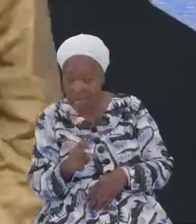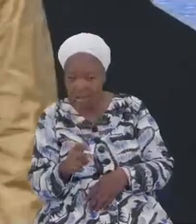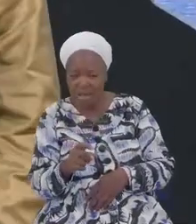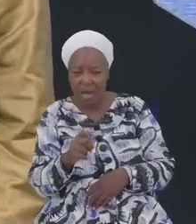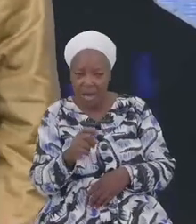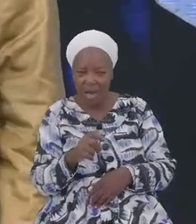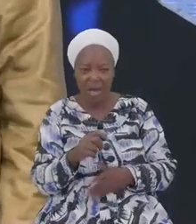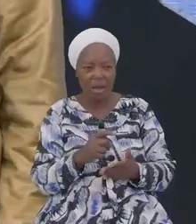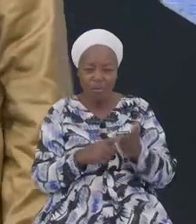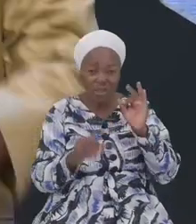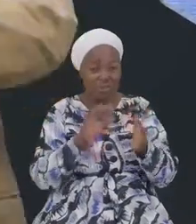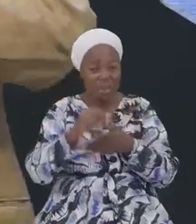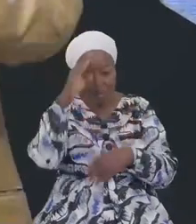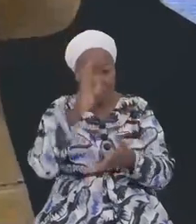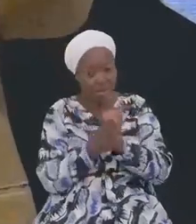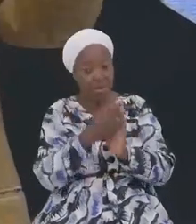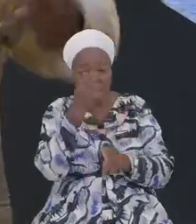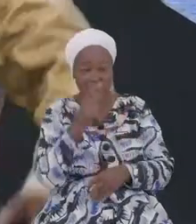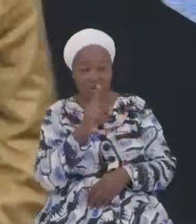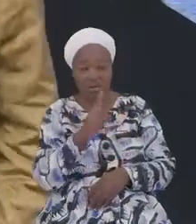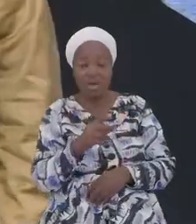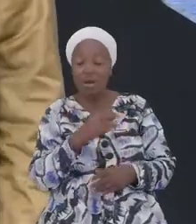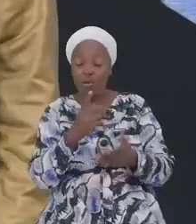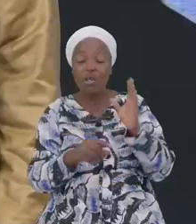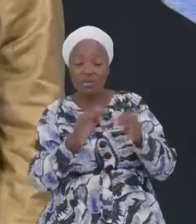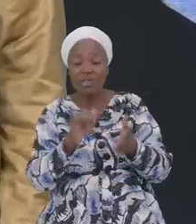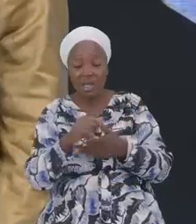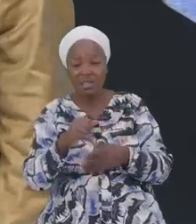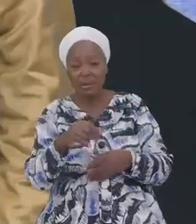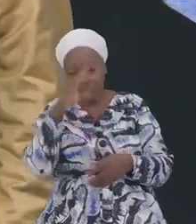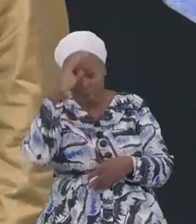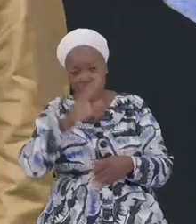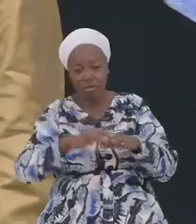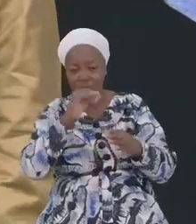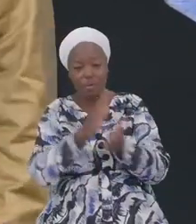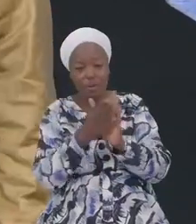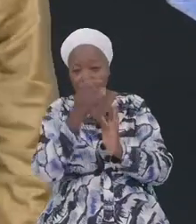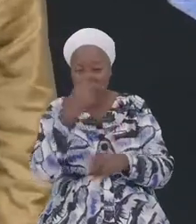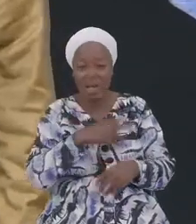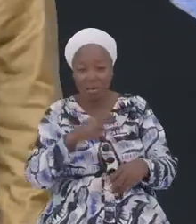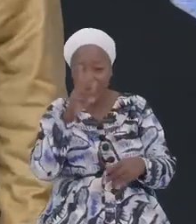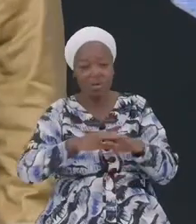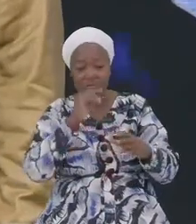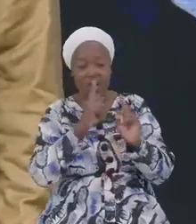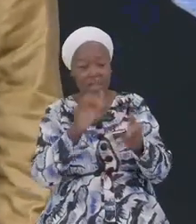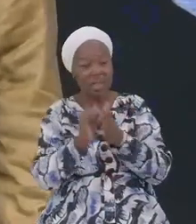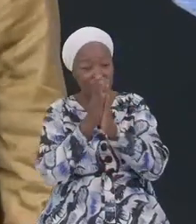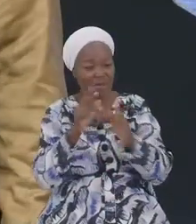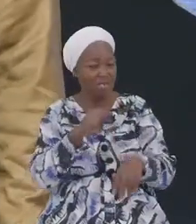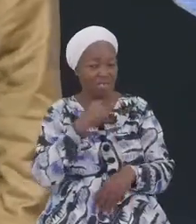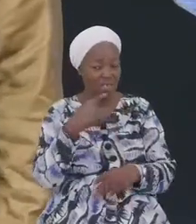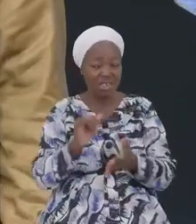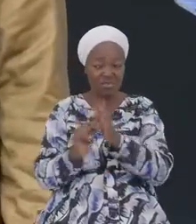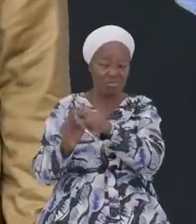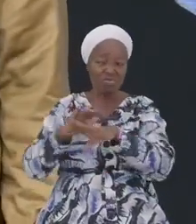aveugle. Quand tu es ici, Dieu n'exauce pas ce type de prière. Est-ce qu'ils n'ont pas dit que tu n'as pas la puissance? Cet homme-là,